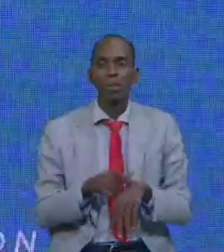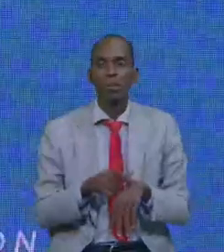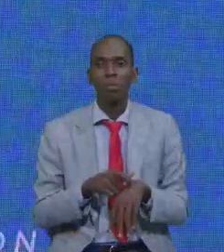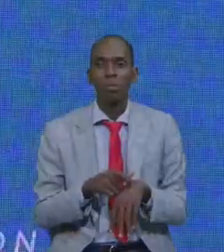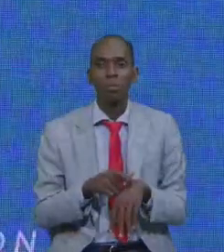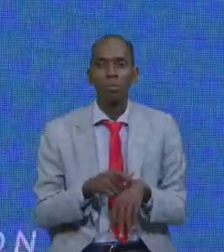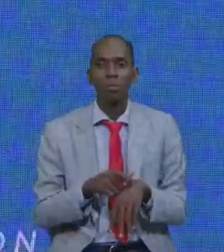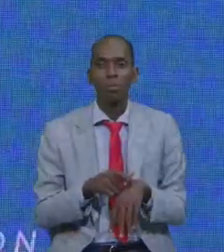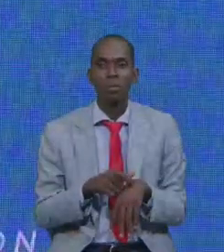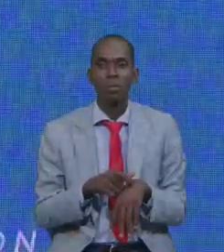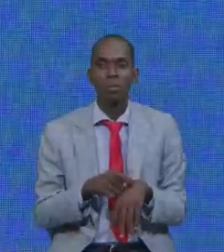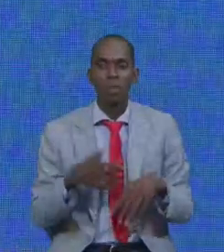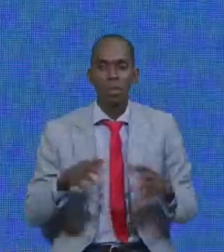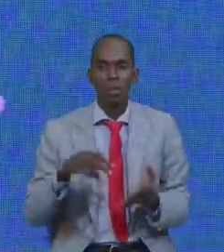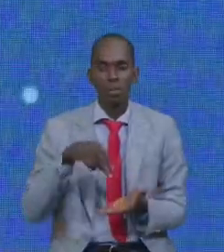Levons-nous.